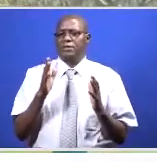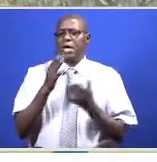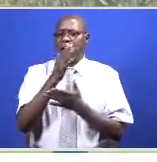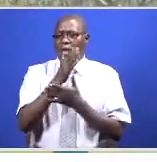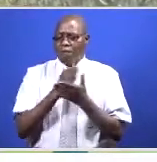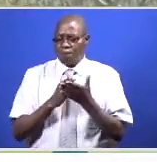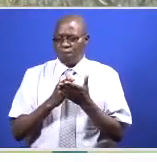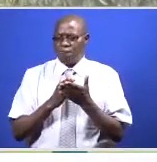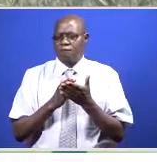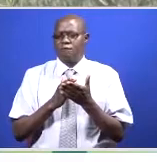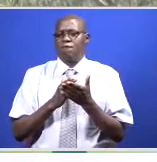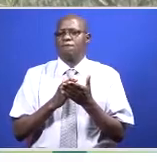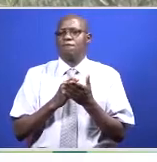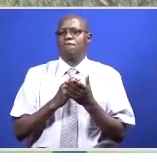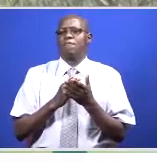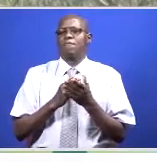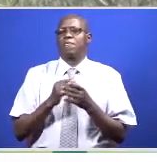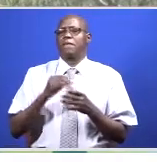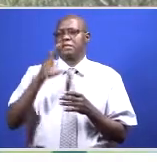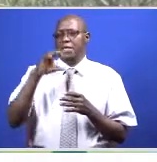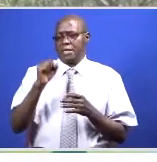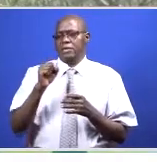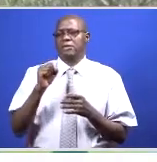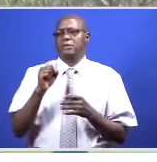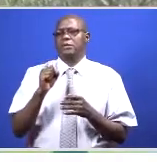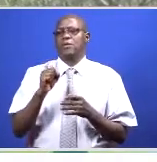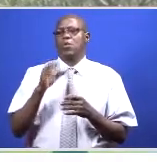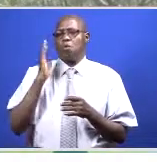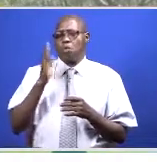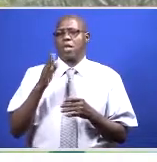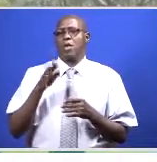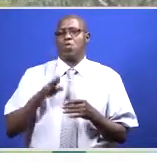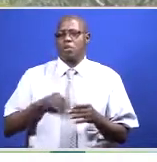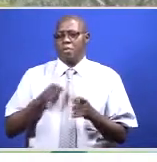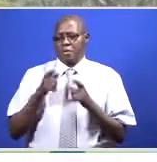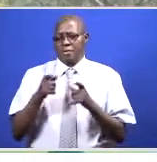ya baraza la mawaziri la Kenya litakuwa kina mama. Na